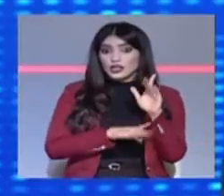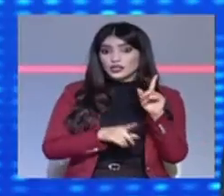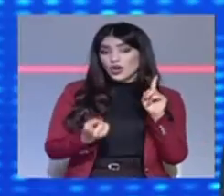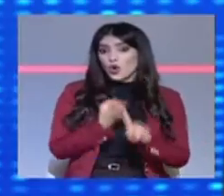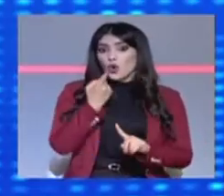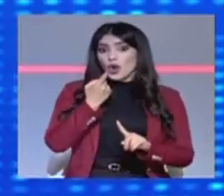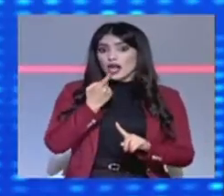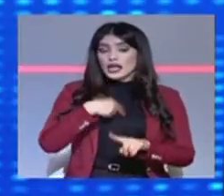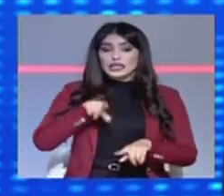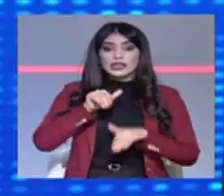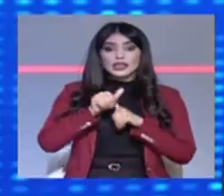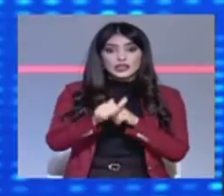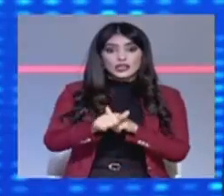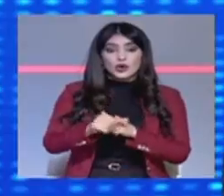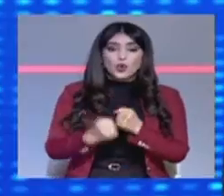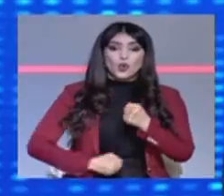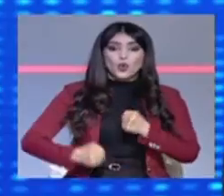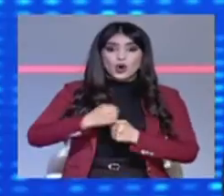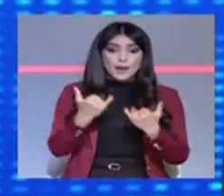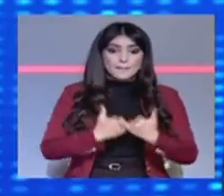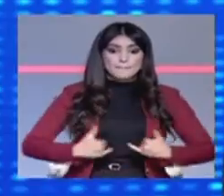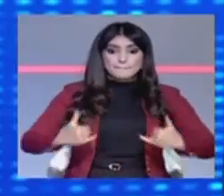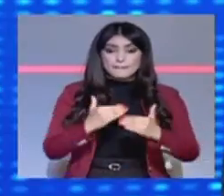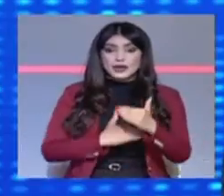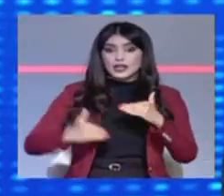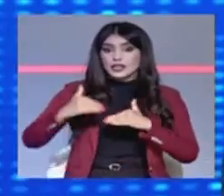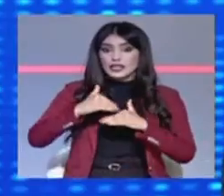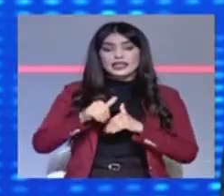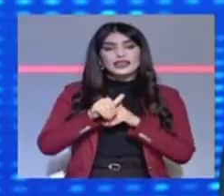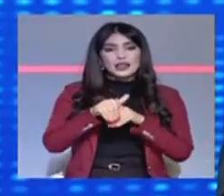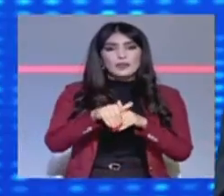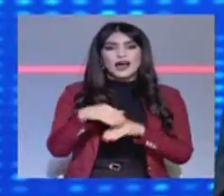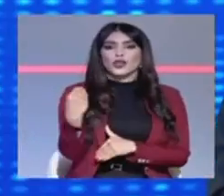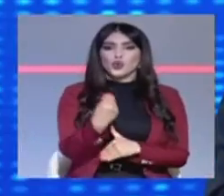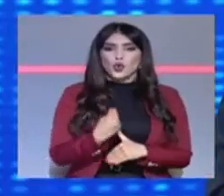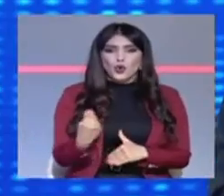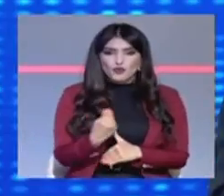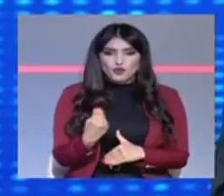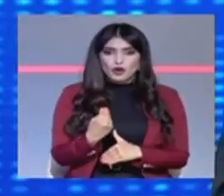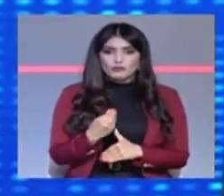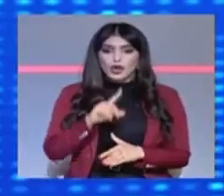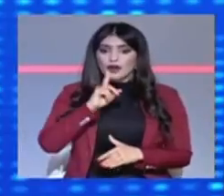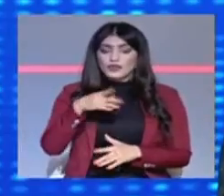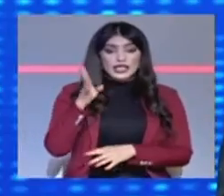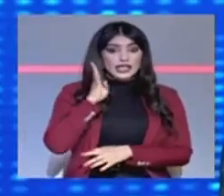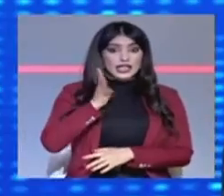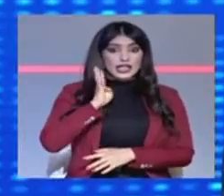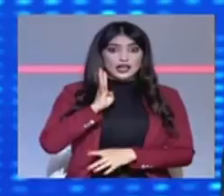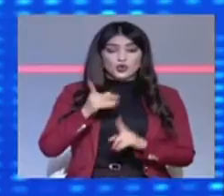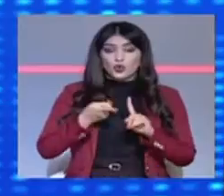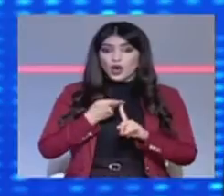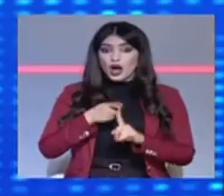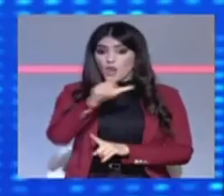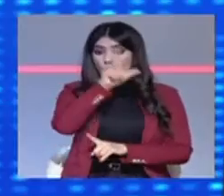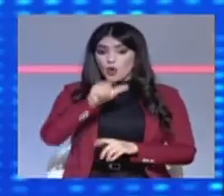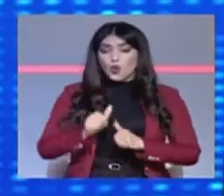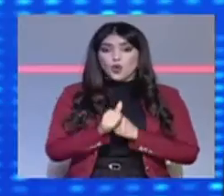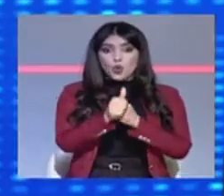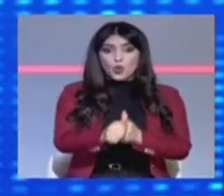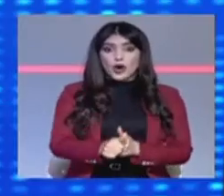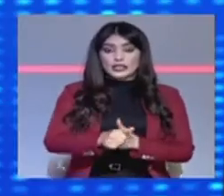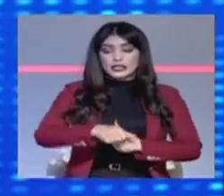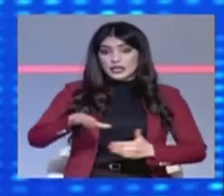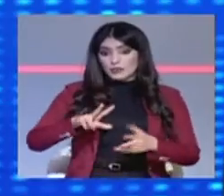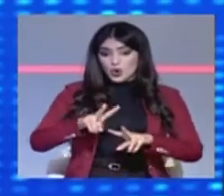الايجابيه واحداث المجلس الاعلى لتنميه الطفوله وذلك خلال ندوه وطنيه تم فيها تقديم نتائج